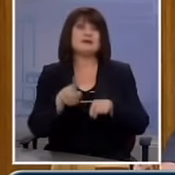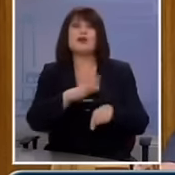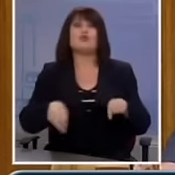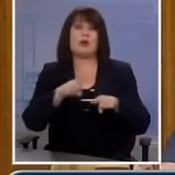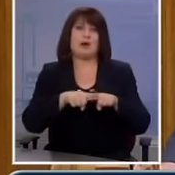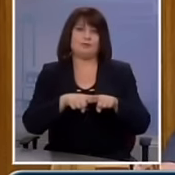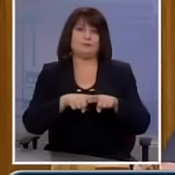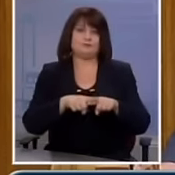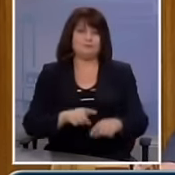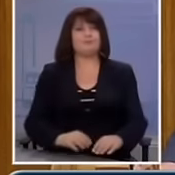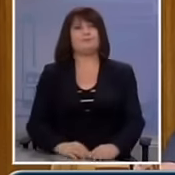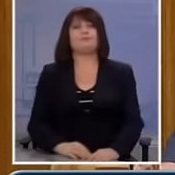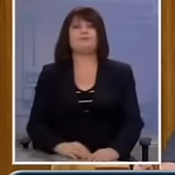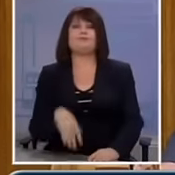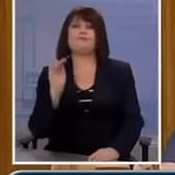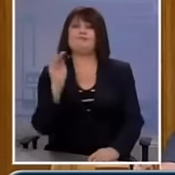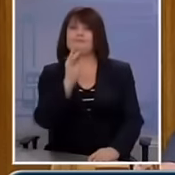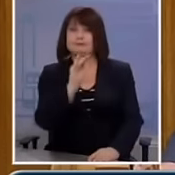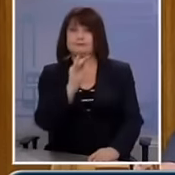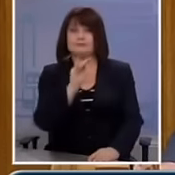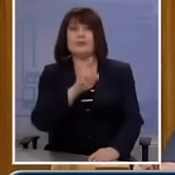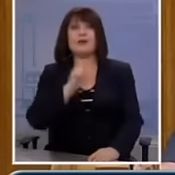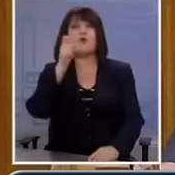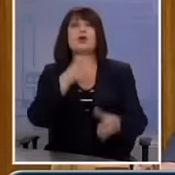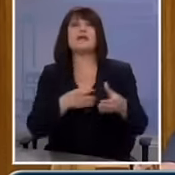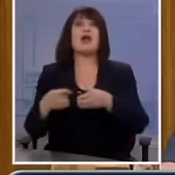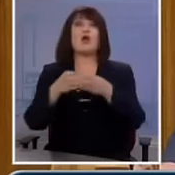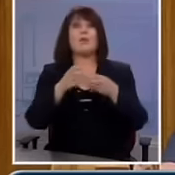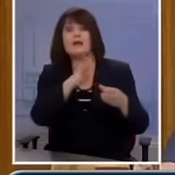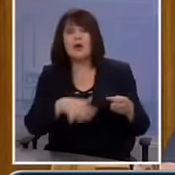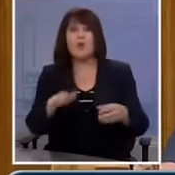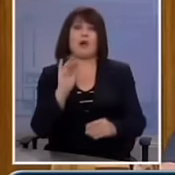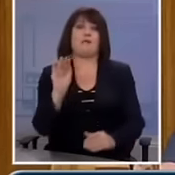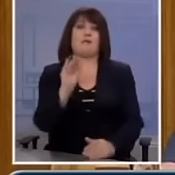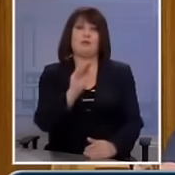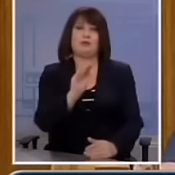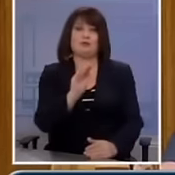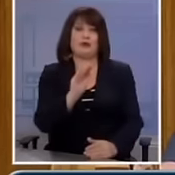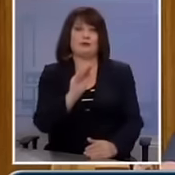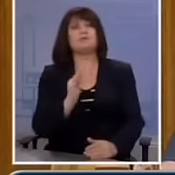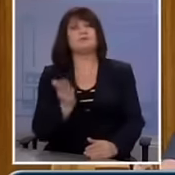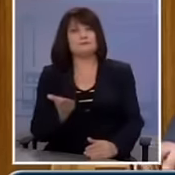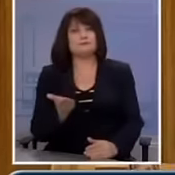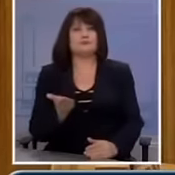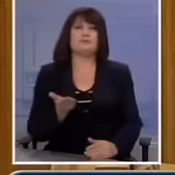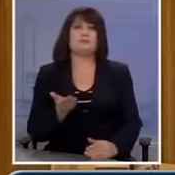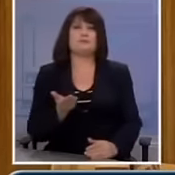της. Καλούμε όλες τις πτέρυγες της Βουλής, όλα τα πολιτικά